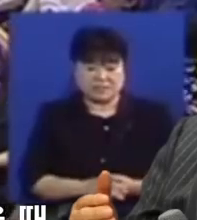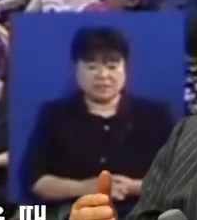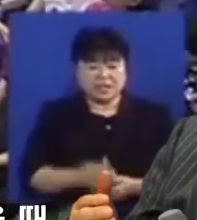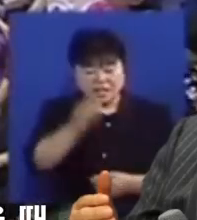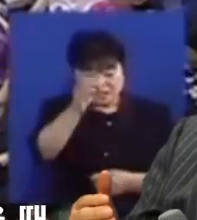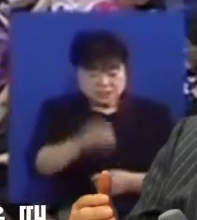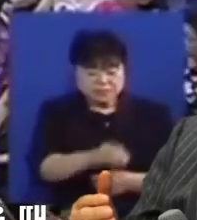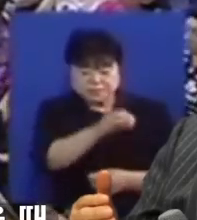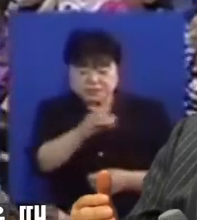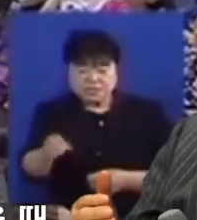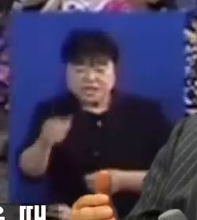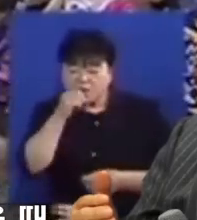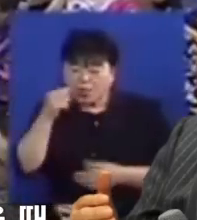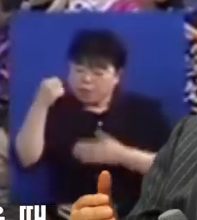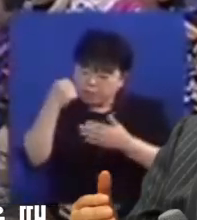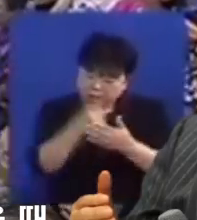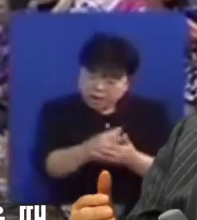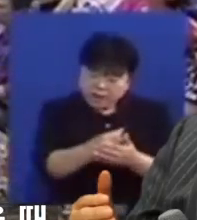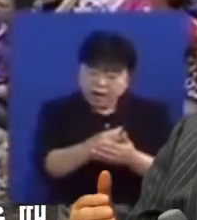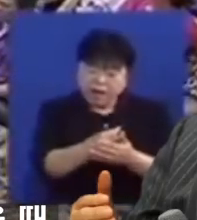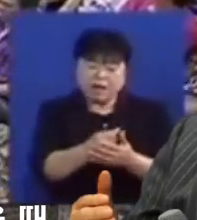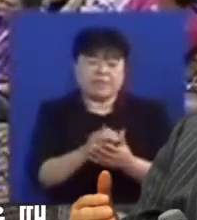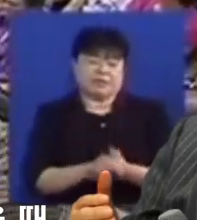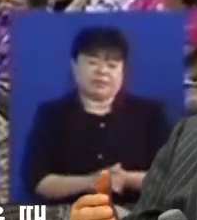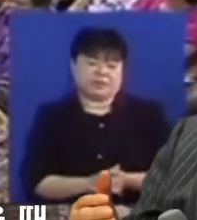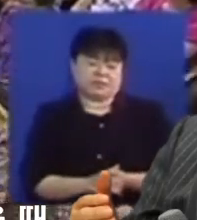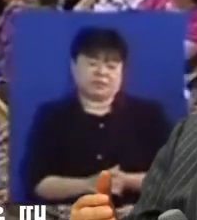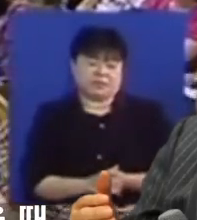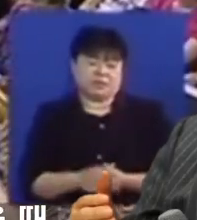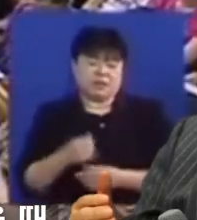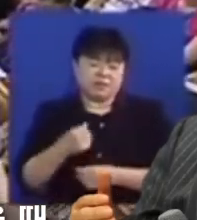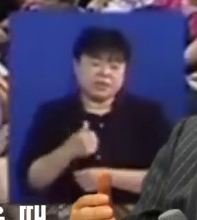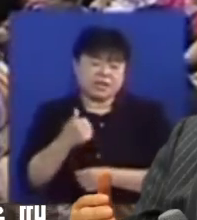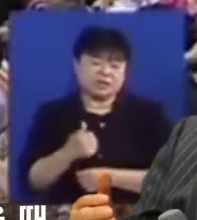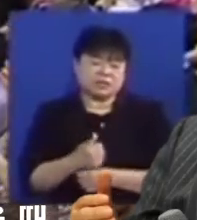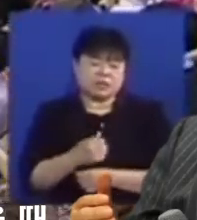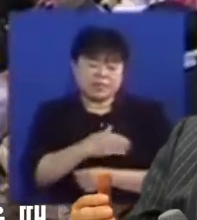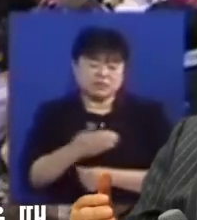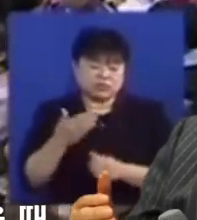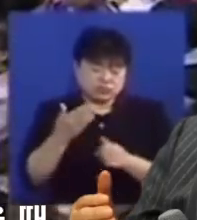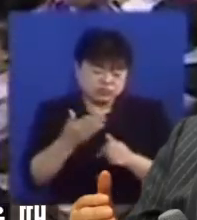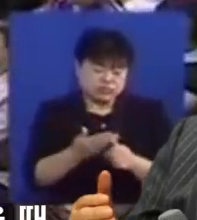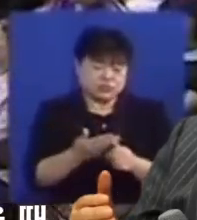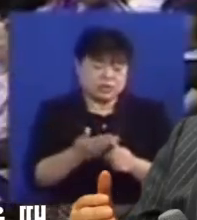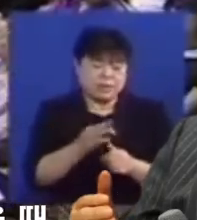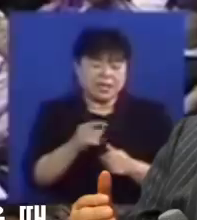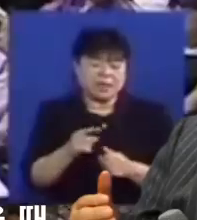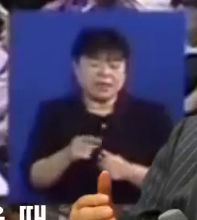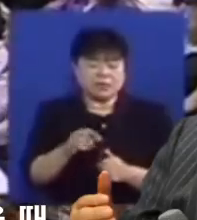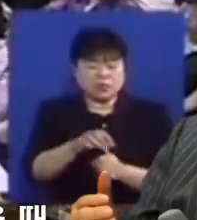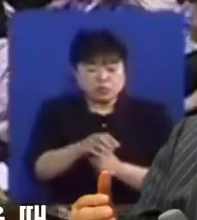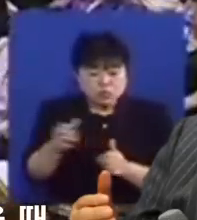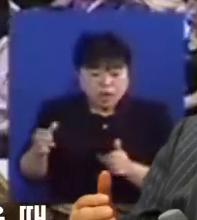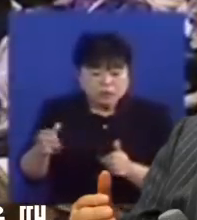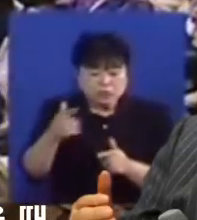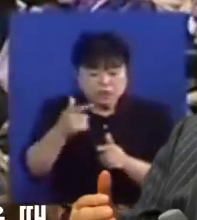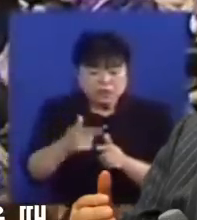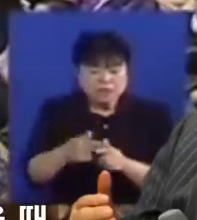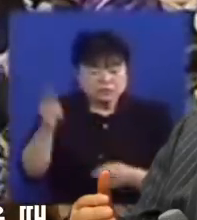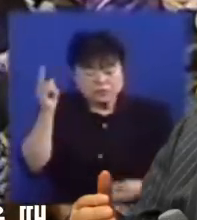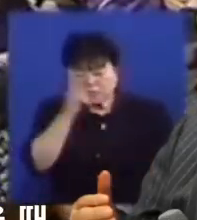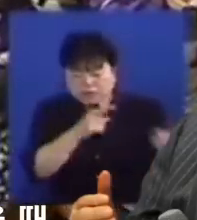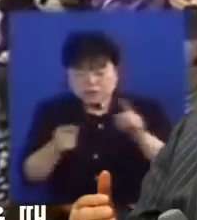못 박게 하소서 하는지라. 빌라도가 무리에게 만족을 주고자 하여 바라바는 놓고 예수는 채찍질하고 십자가에 못 박게